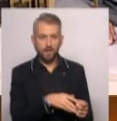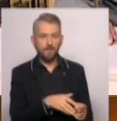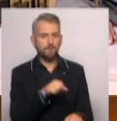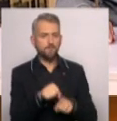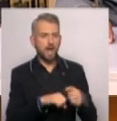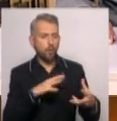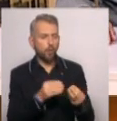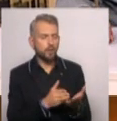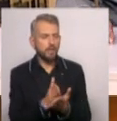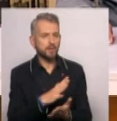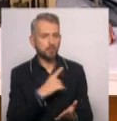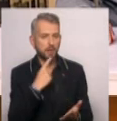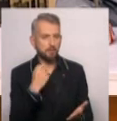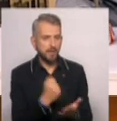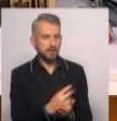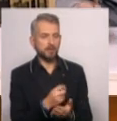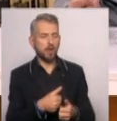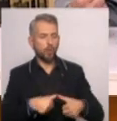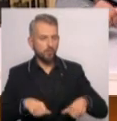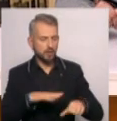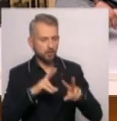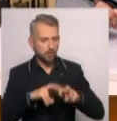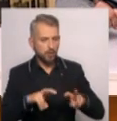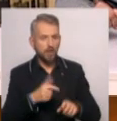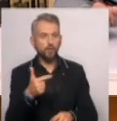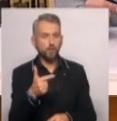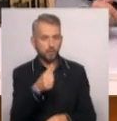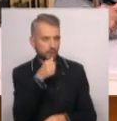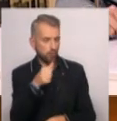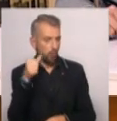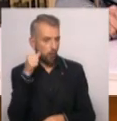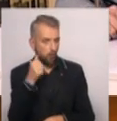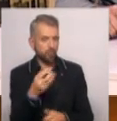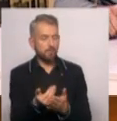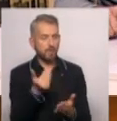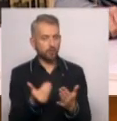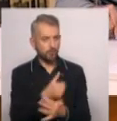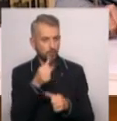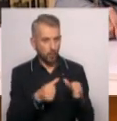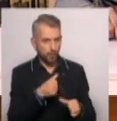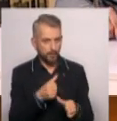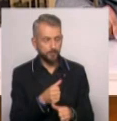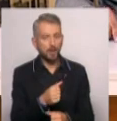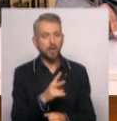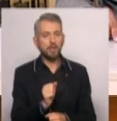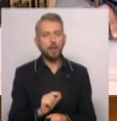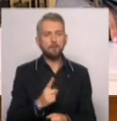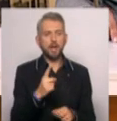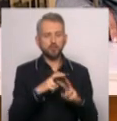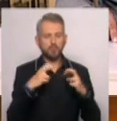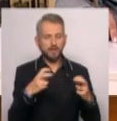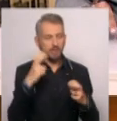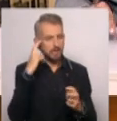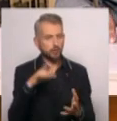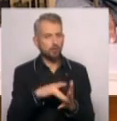Велоконцепція була прийнята на комісії, розглянута в грудні минулого року. Так, ще минулому перед Новим році, роком. Так. На першому ж засіданні Київської